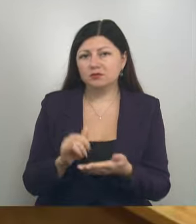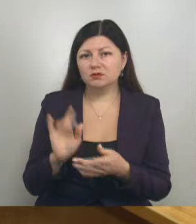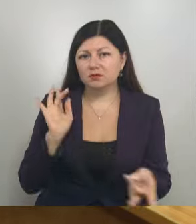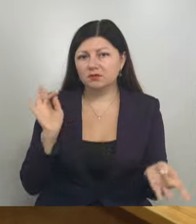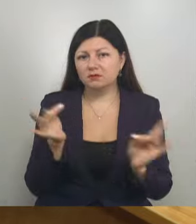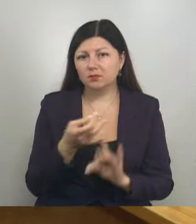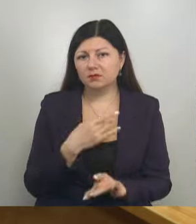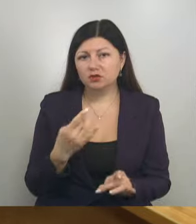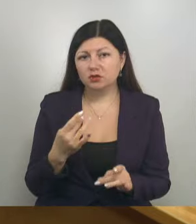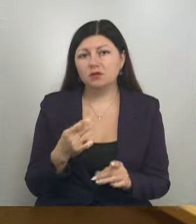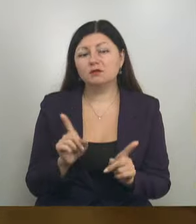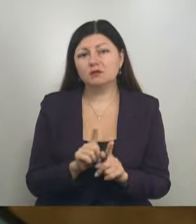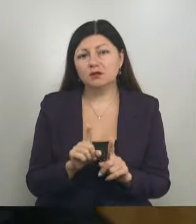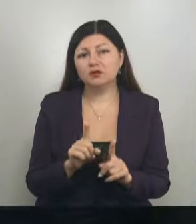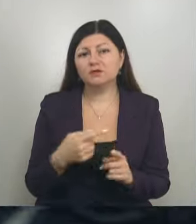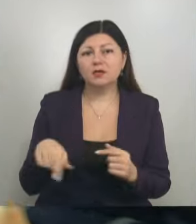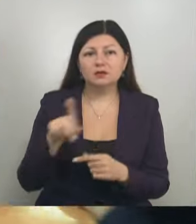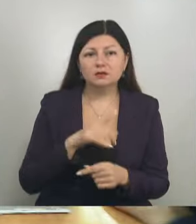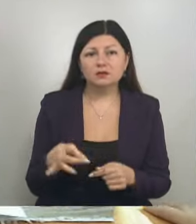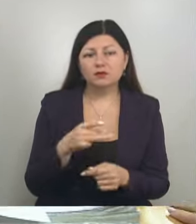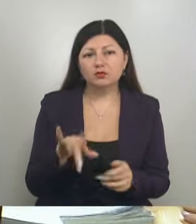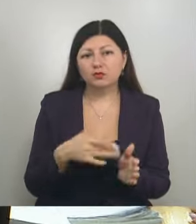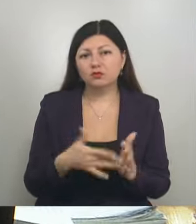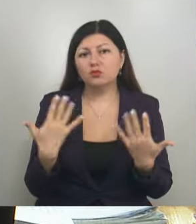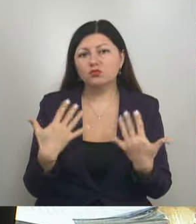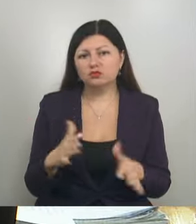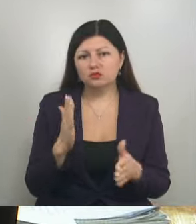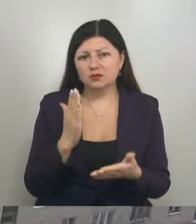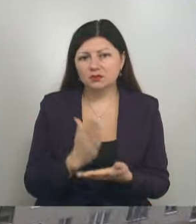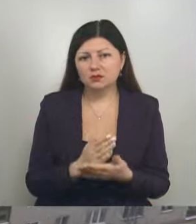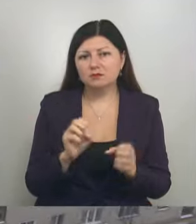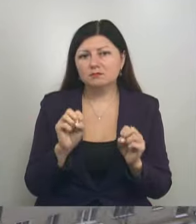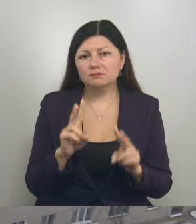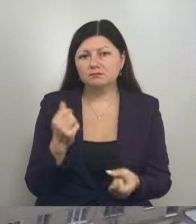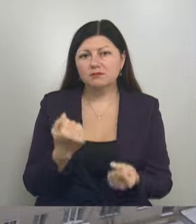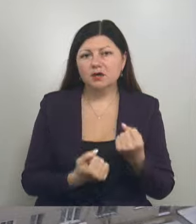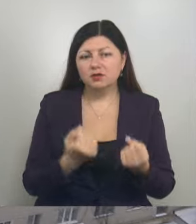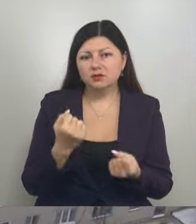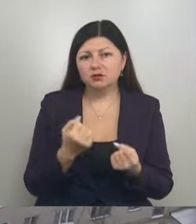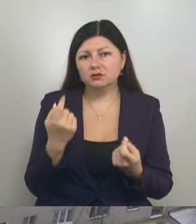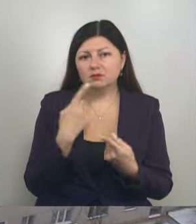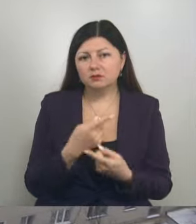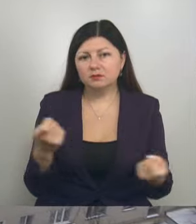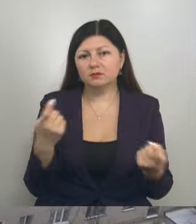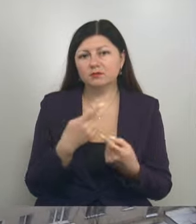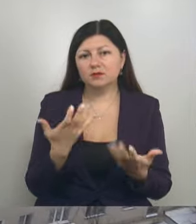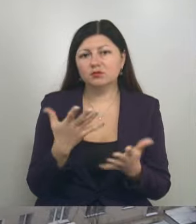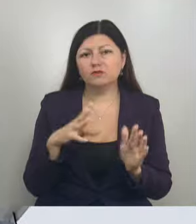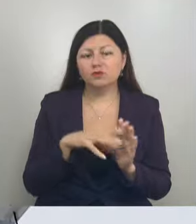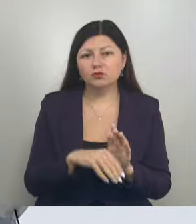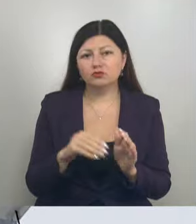населения. Кроме того, в некоторых районах города уже есть специализированные машины с системами оповещения, которые